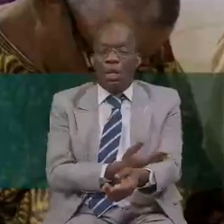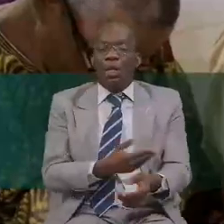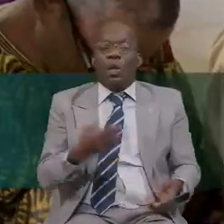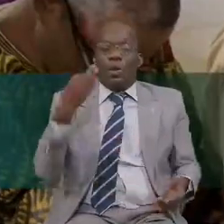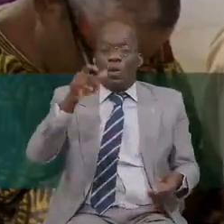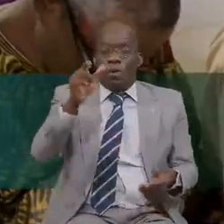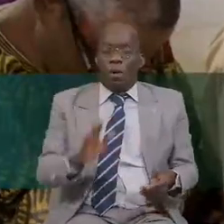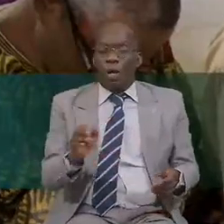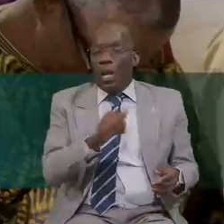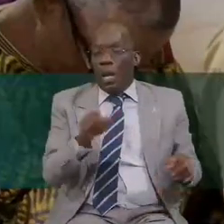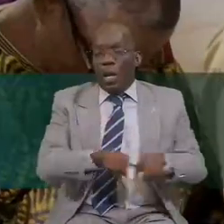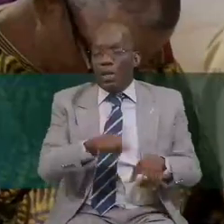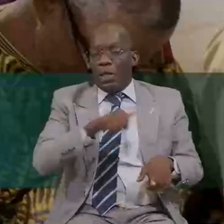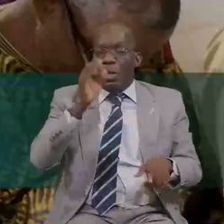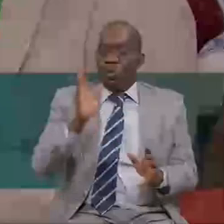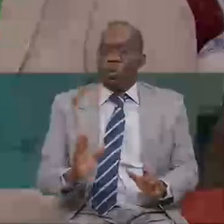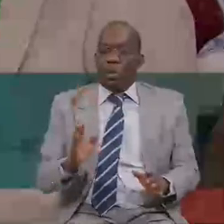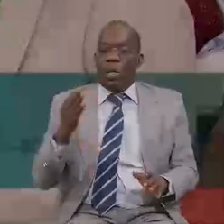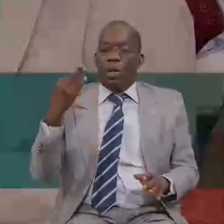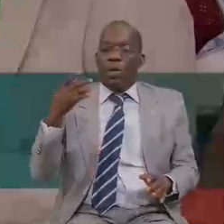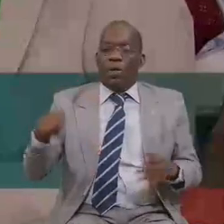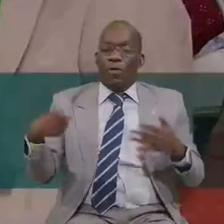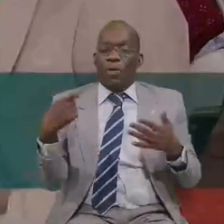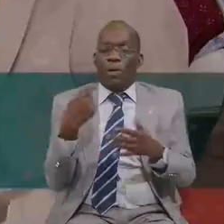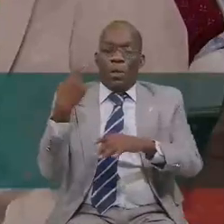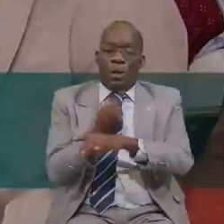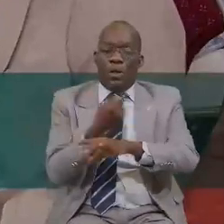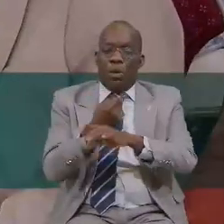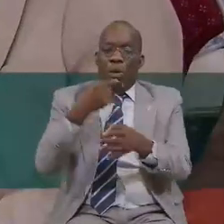en tant que ministre prédicateur de l'Évangile.